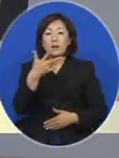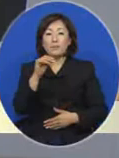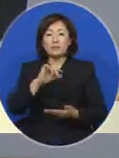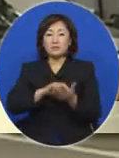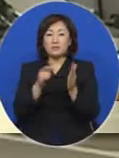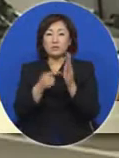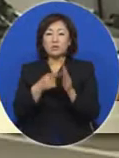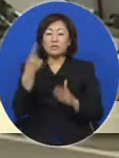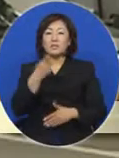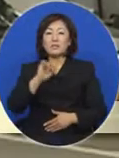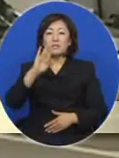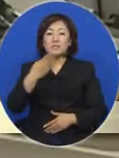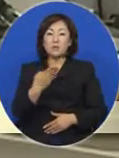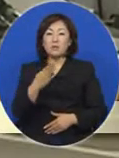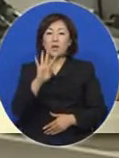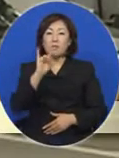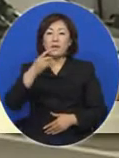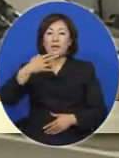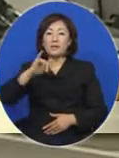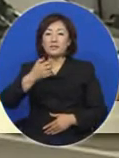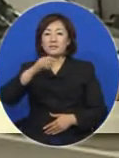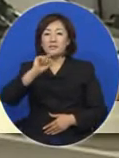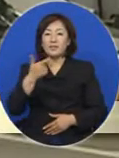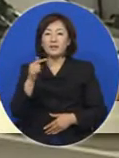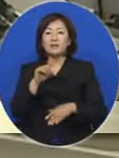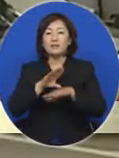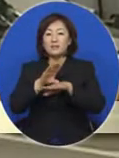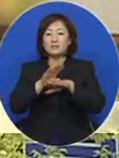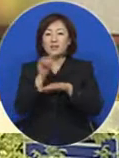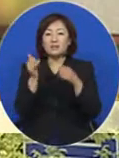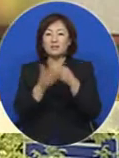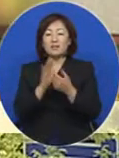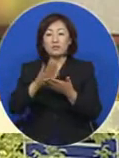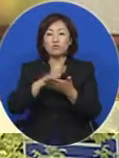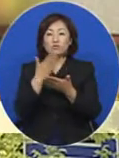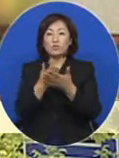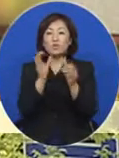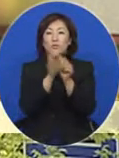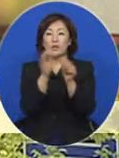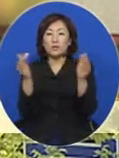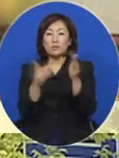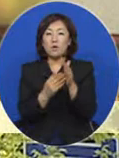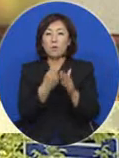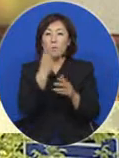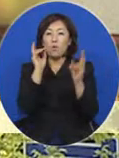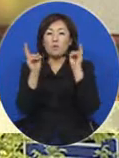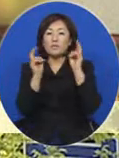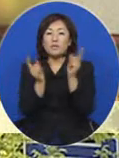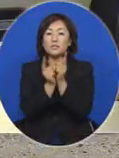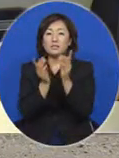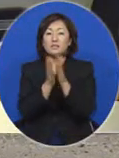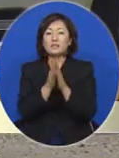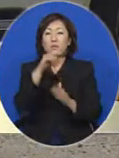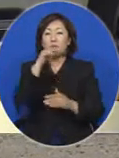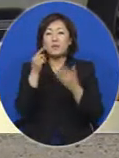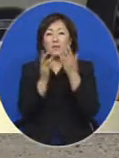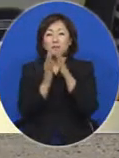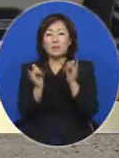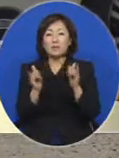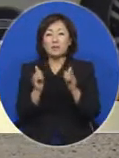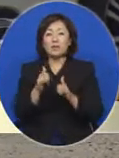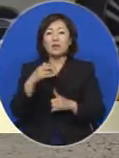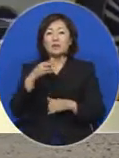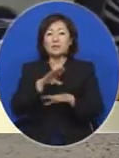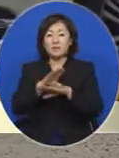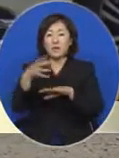불과한 1400cc 베르나였습니다. 교통사고로 차량 수리를 맡기면 보험사가 피해 차량 운전자에게 렌터카를